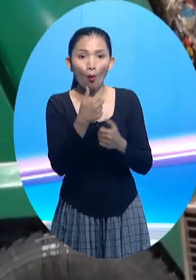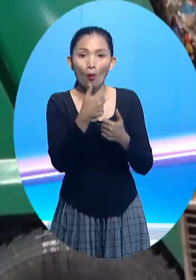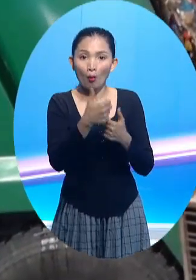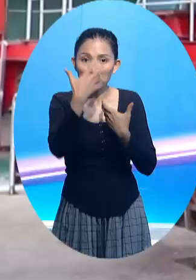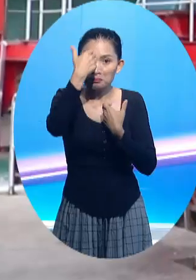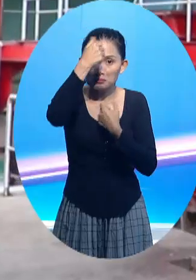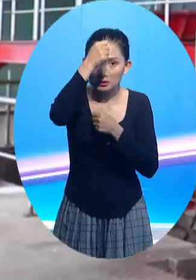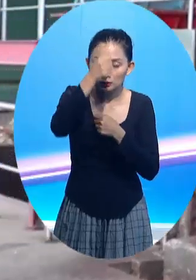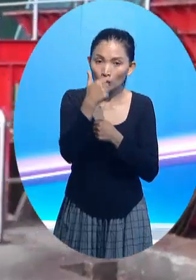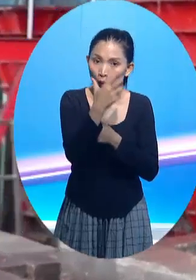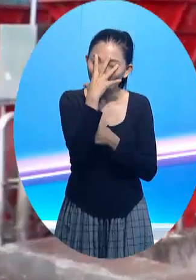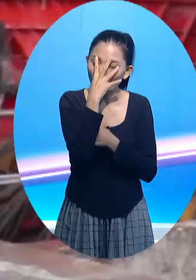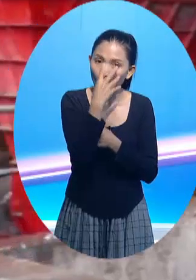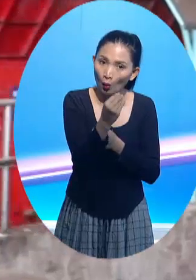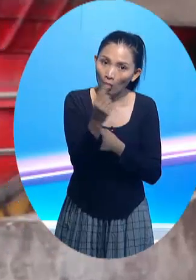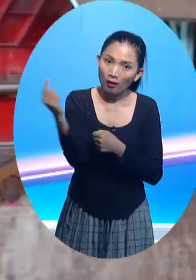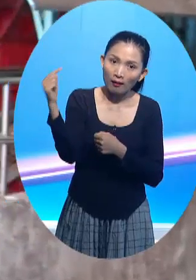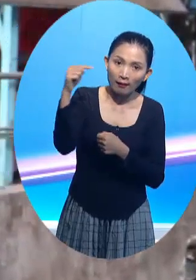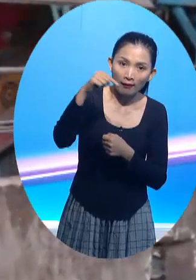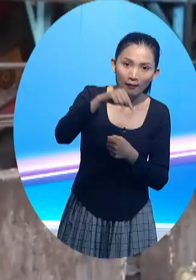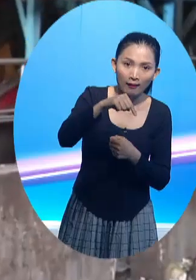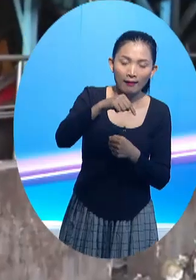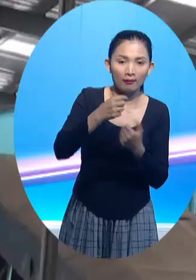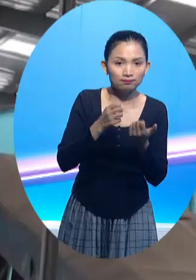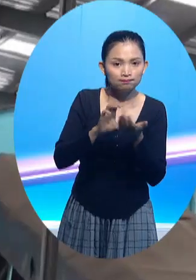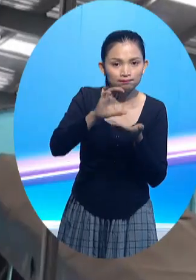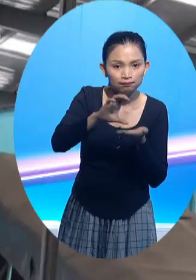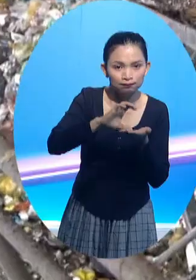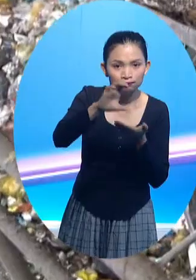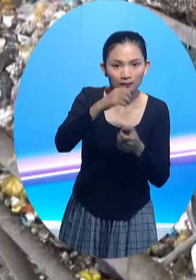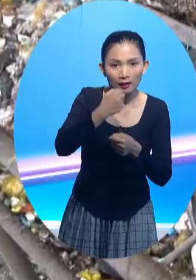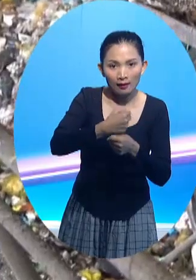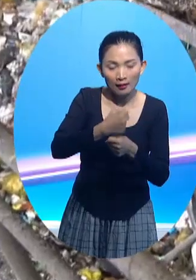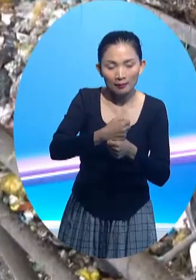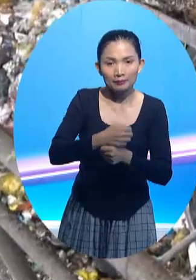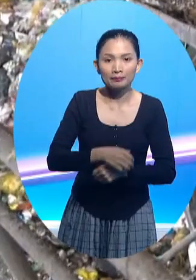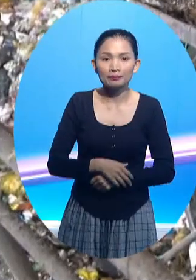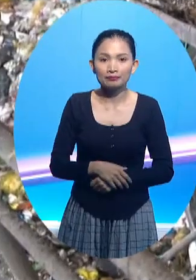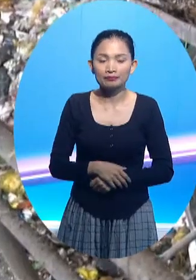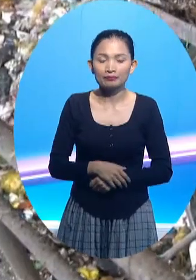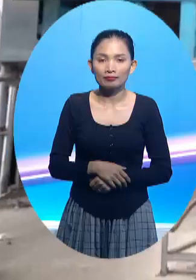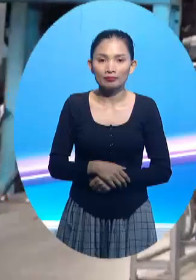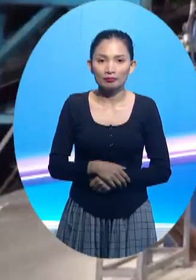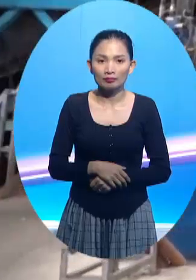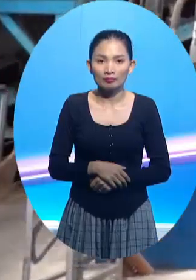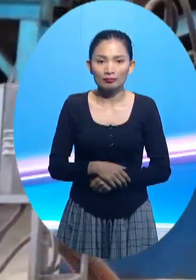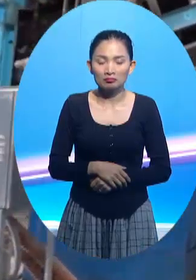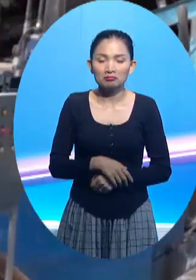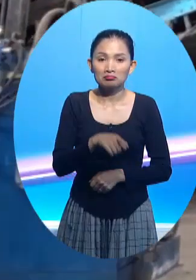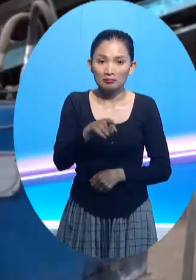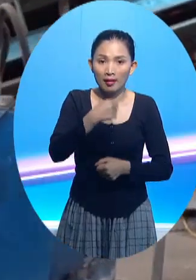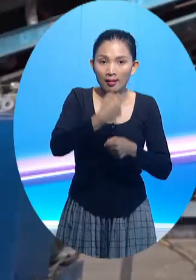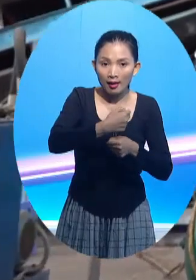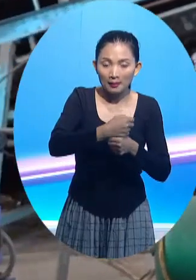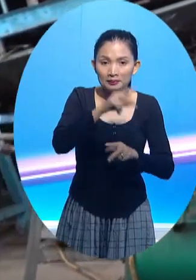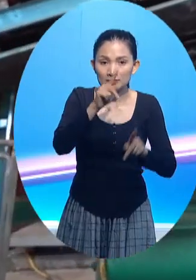khu công nghiệp và trở thành trung tâm phát triển kinh tế khu vực phía Nam, Việt Nam với các tiêu chí phát triển nhanh, bền vững, gắn với bảo vệ môi trường xã